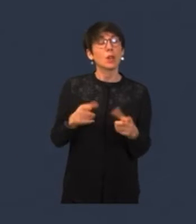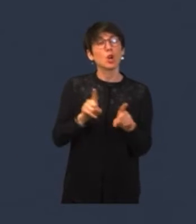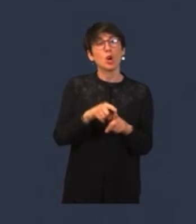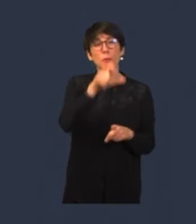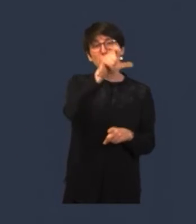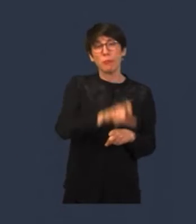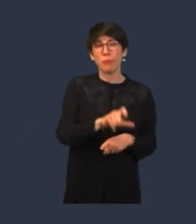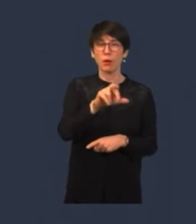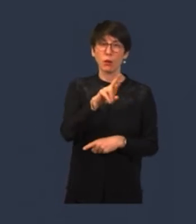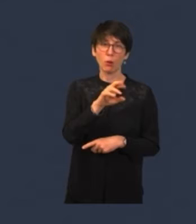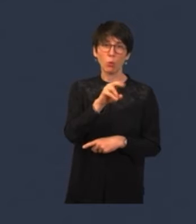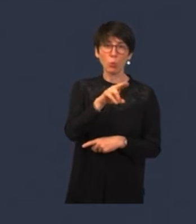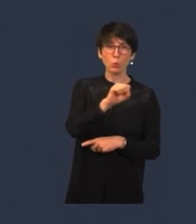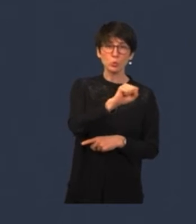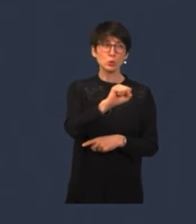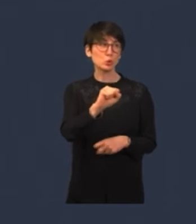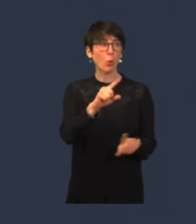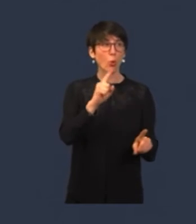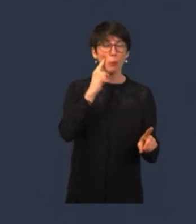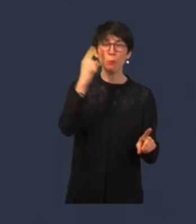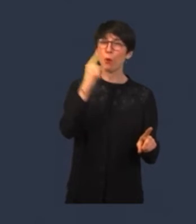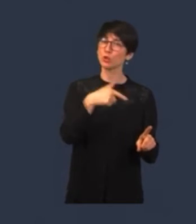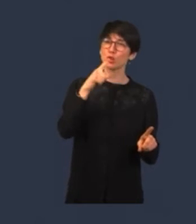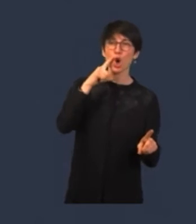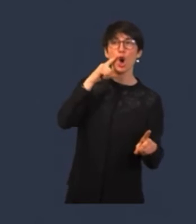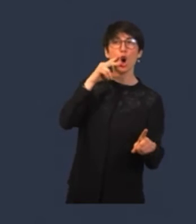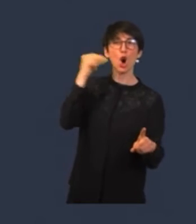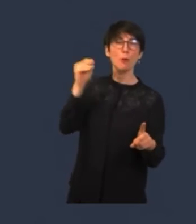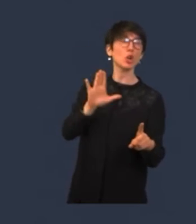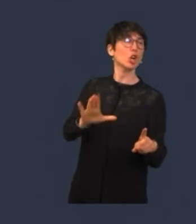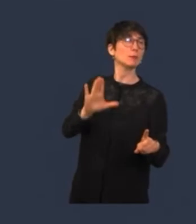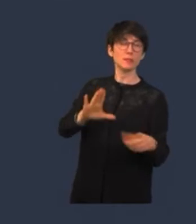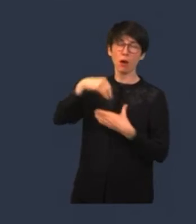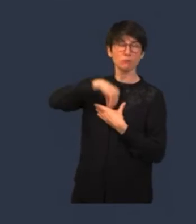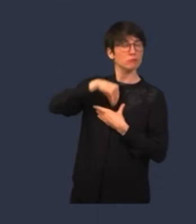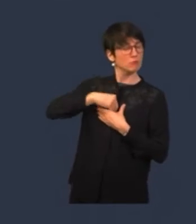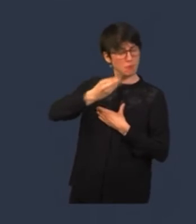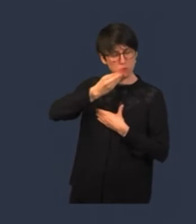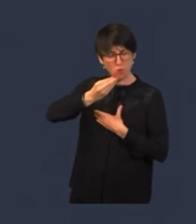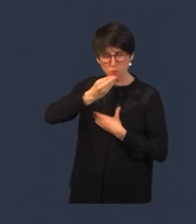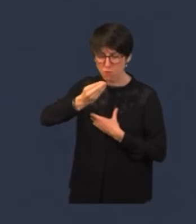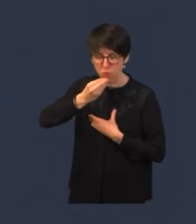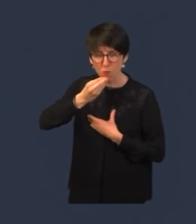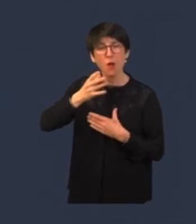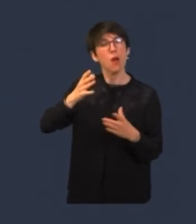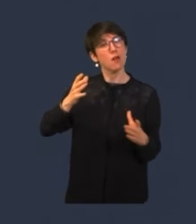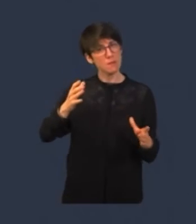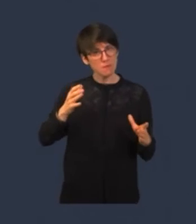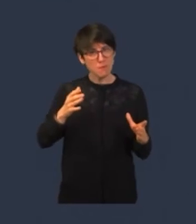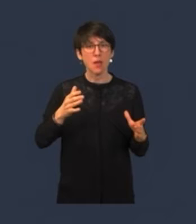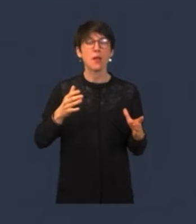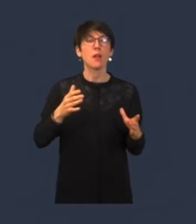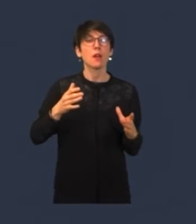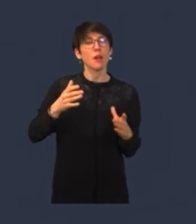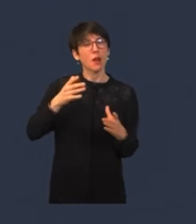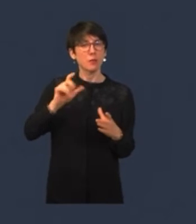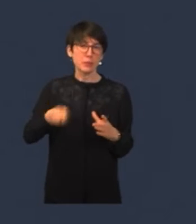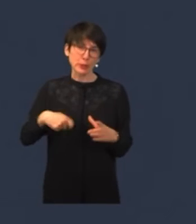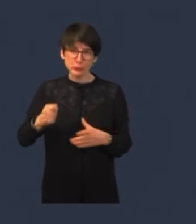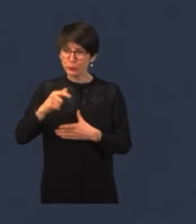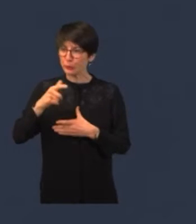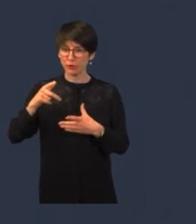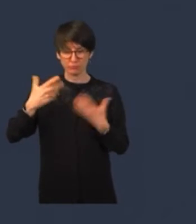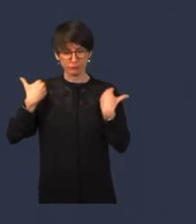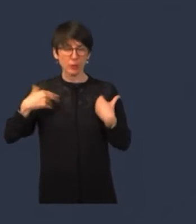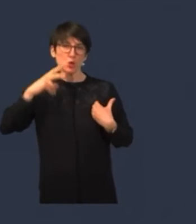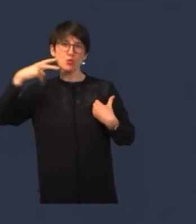l'homme soit naturellement bon, mais il n'a pas non plus été créé comme intrinsèquement incliné à faire le mal. Et puisque